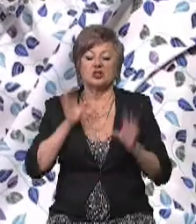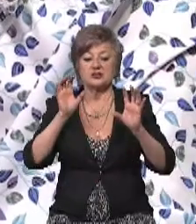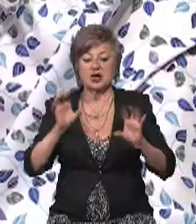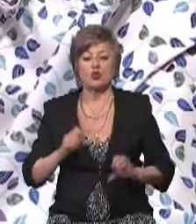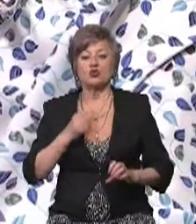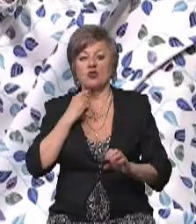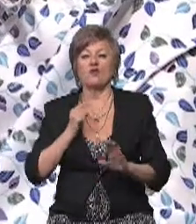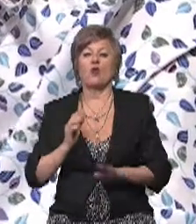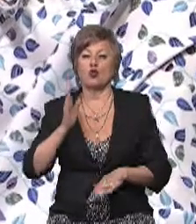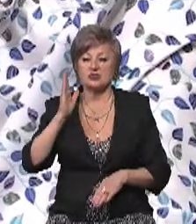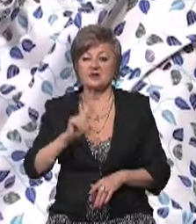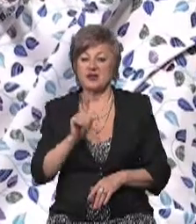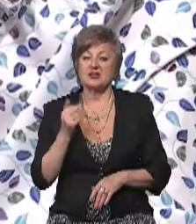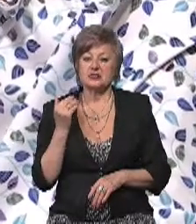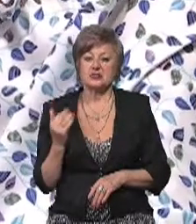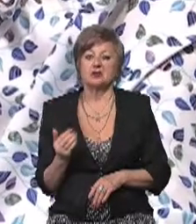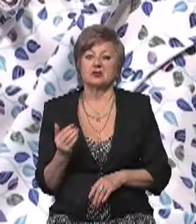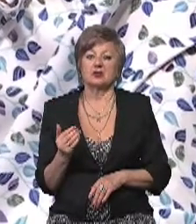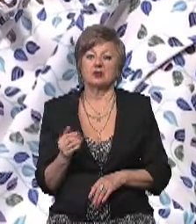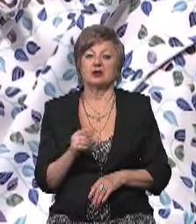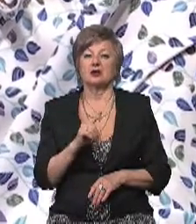голосування за них,